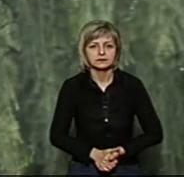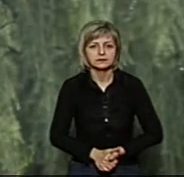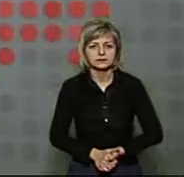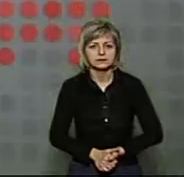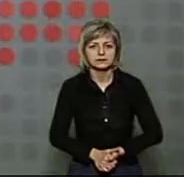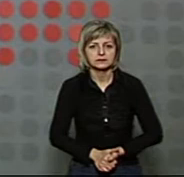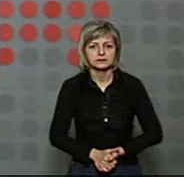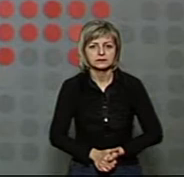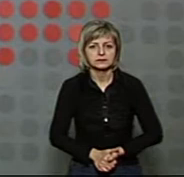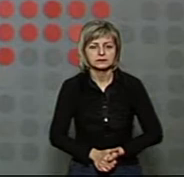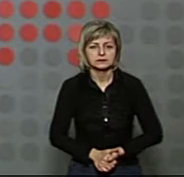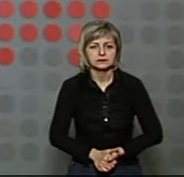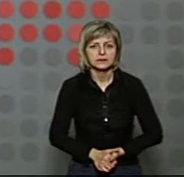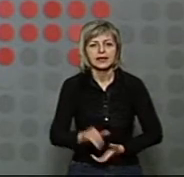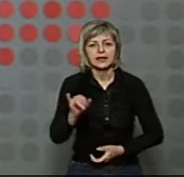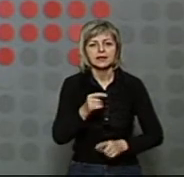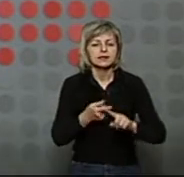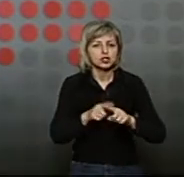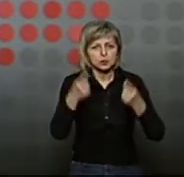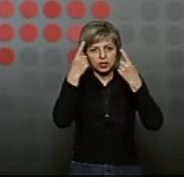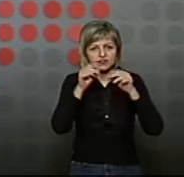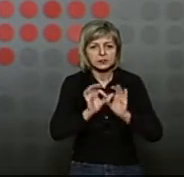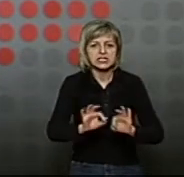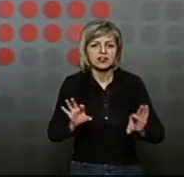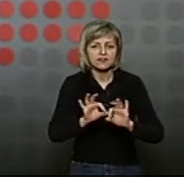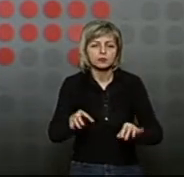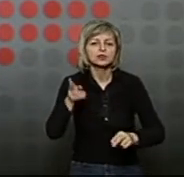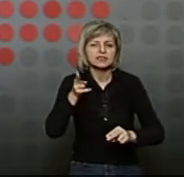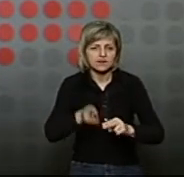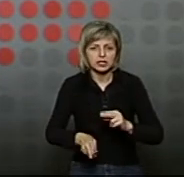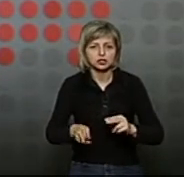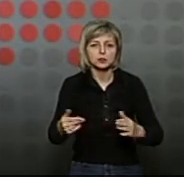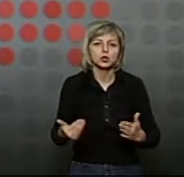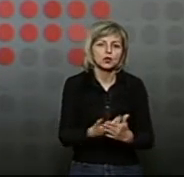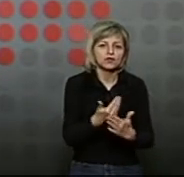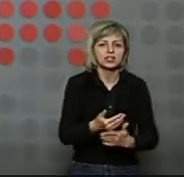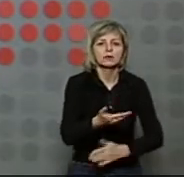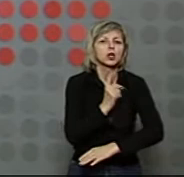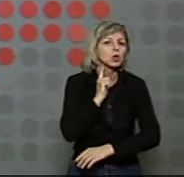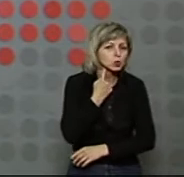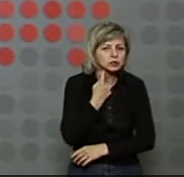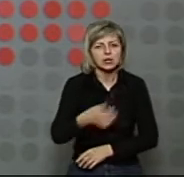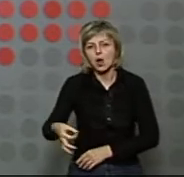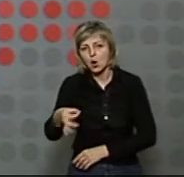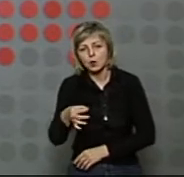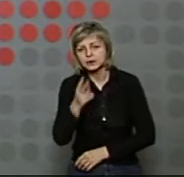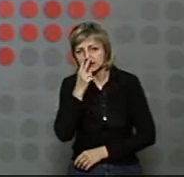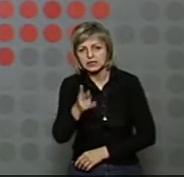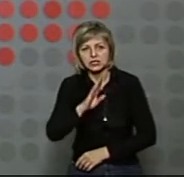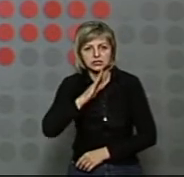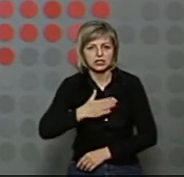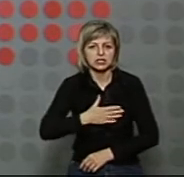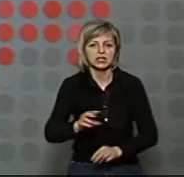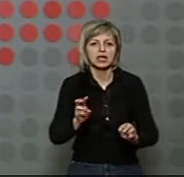Волинь. І на цьому інформаційний випуск завершуємо. За оперативними новинами Луцька та області стежте на нашій